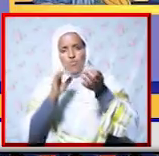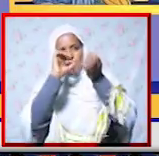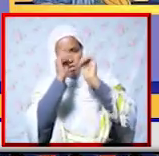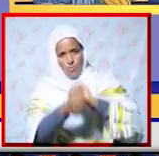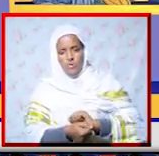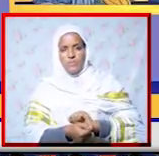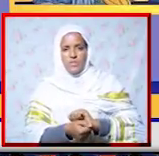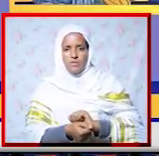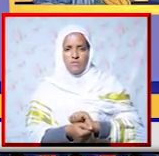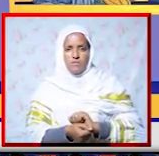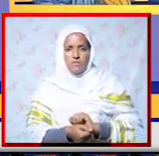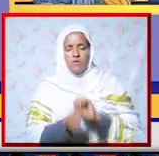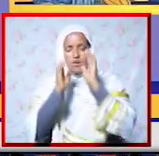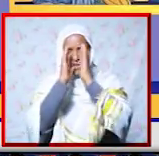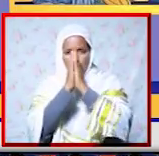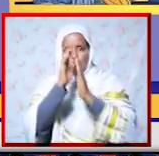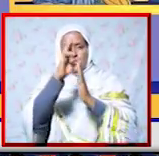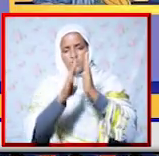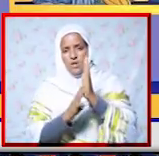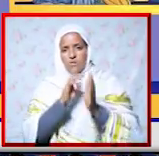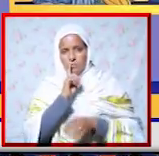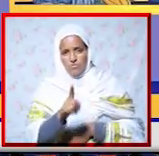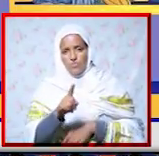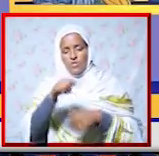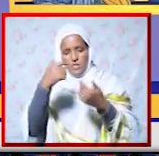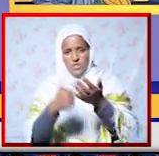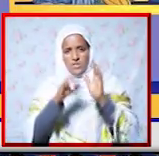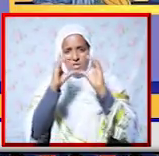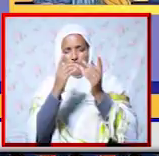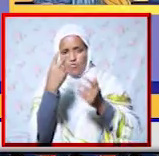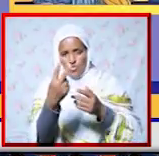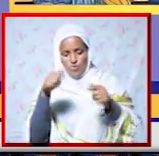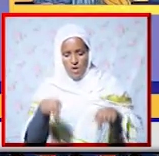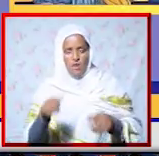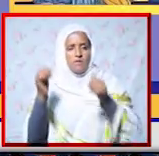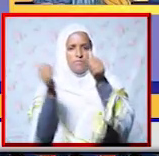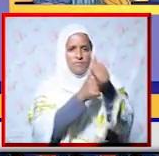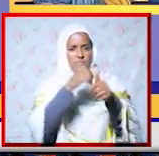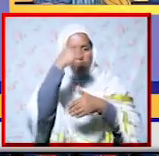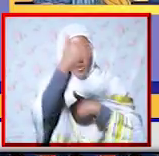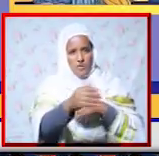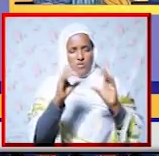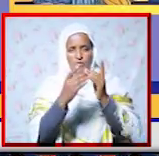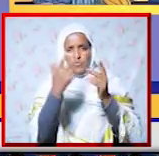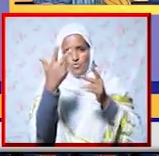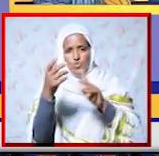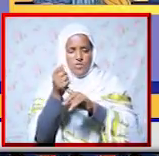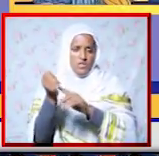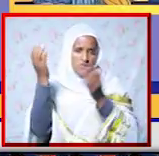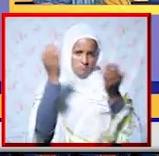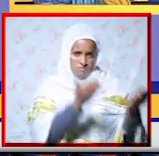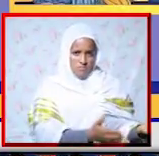የሚለወጥበት የጸሎት ስነ ስርዓት ነው ስለዚህ ክፍል 2ቱን ዛሬ እንከታተል የሚቀጥለውም ክፍል 3